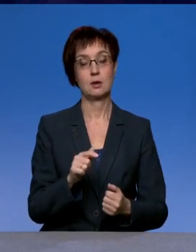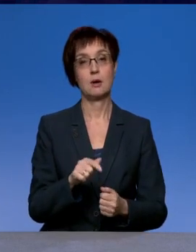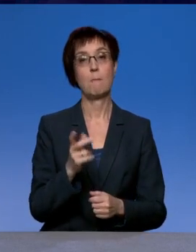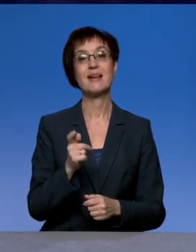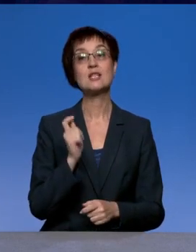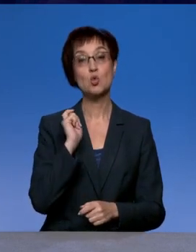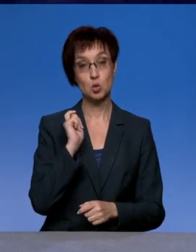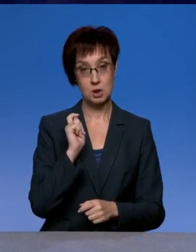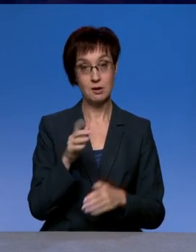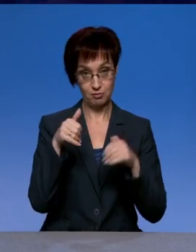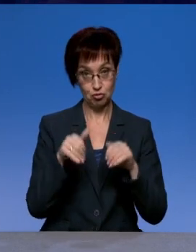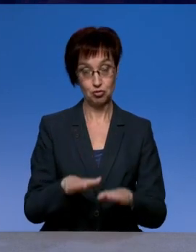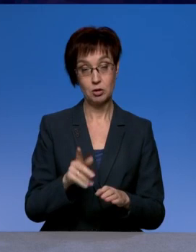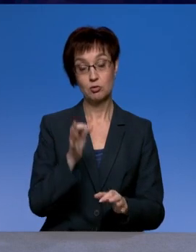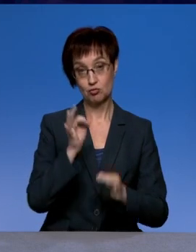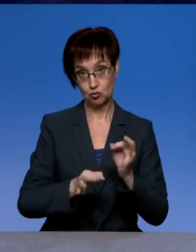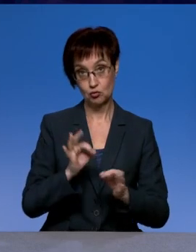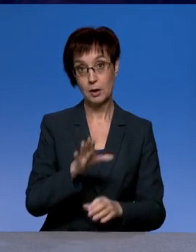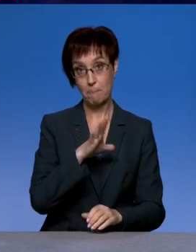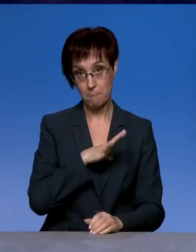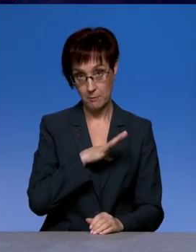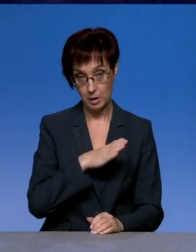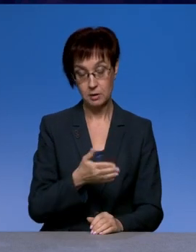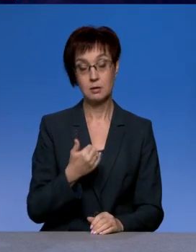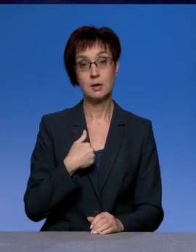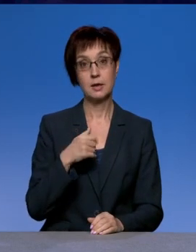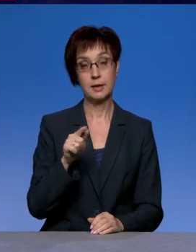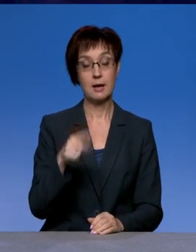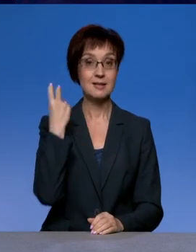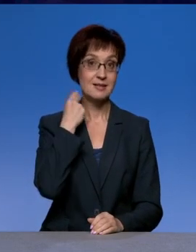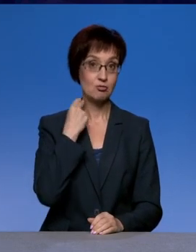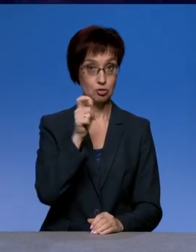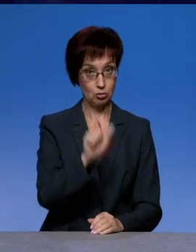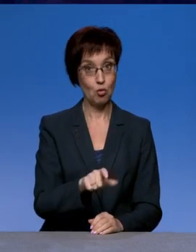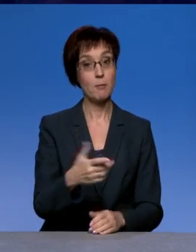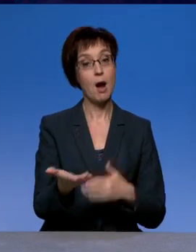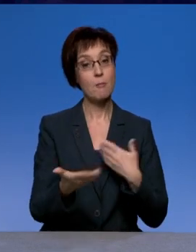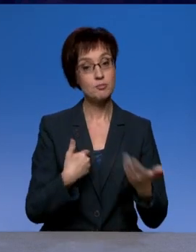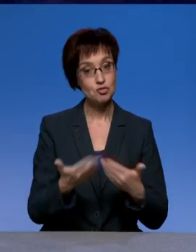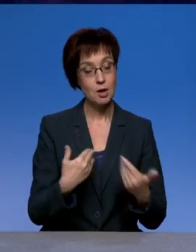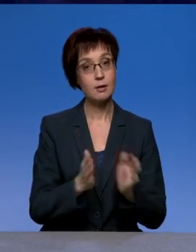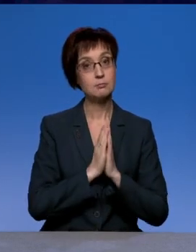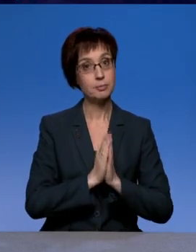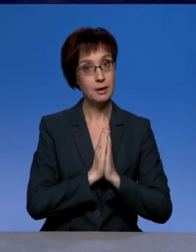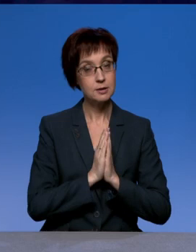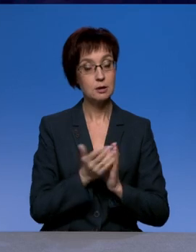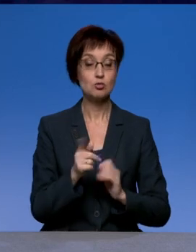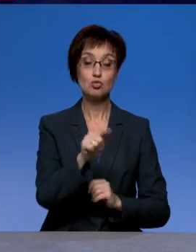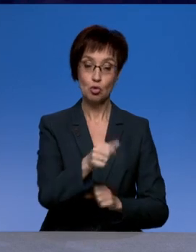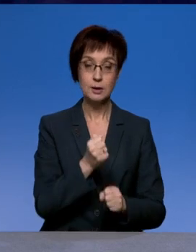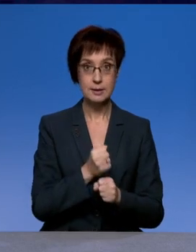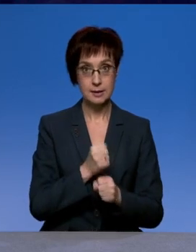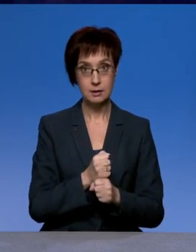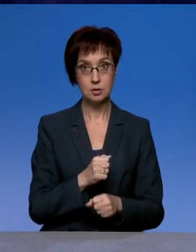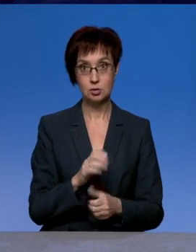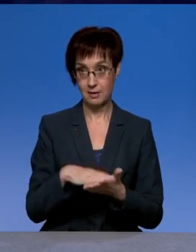с должником общалась, просила. Говорю, да что ж ты делаешь? То есть суд был? Я говорю.